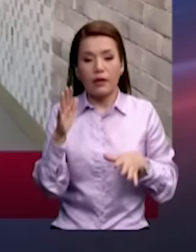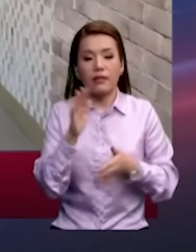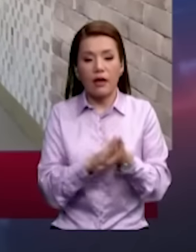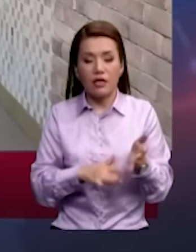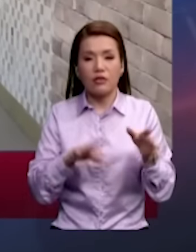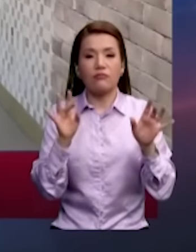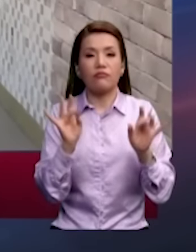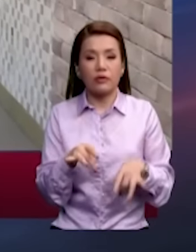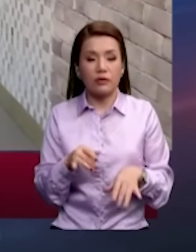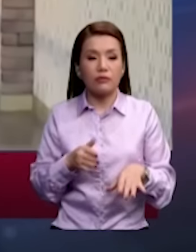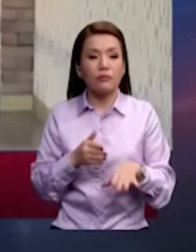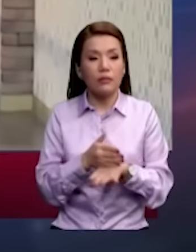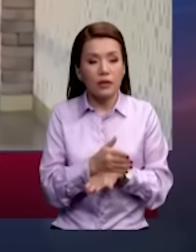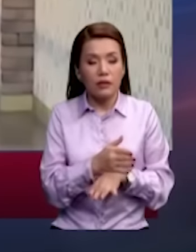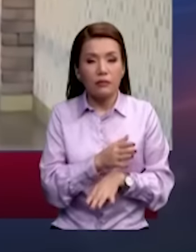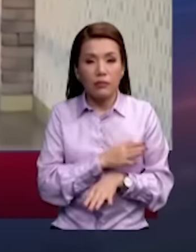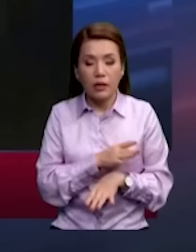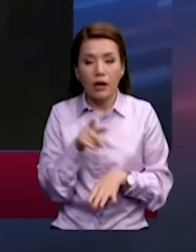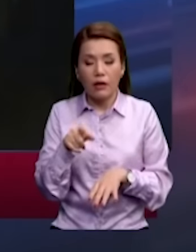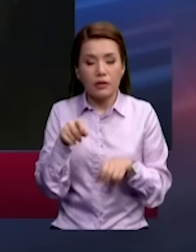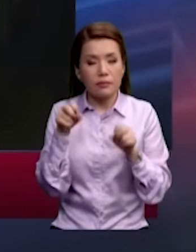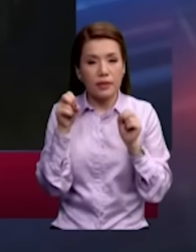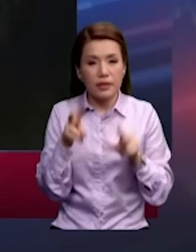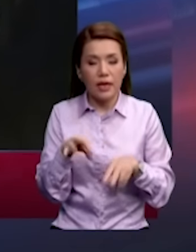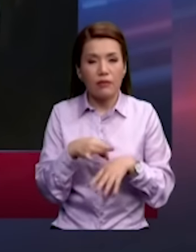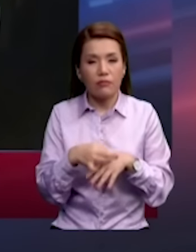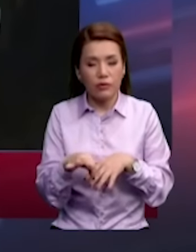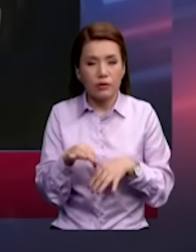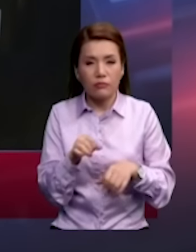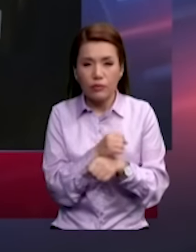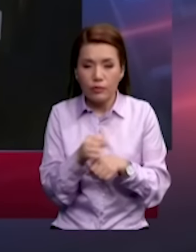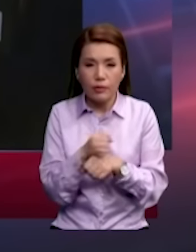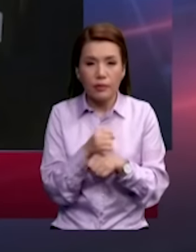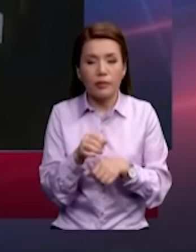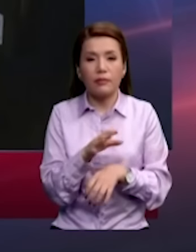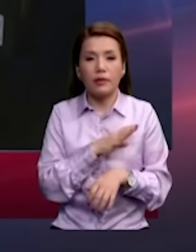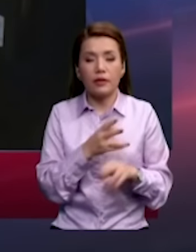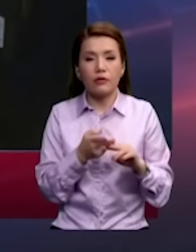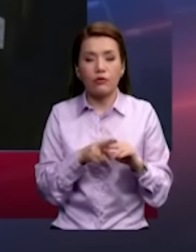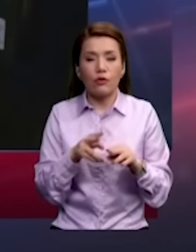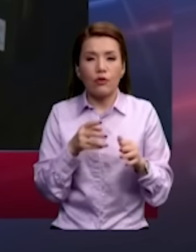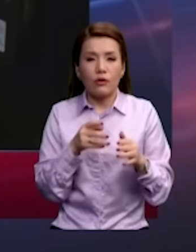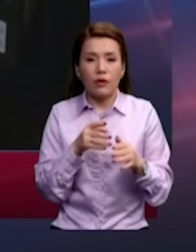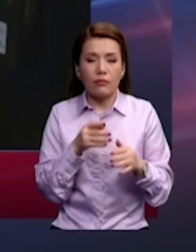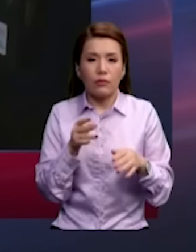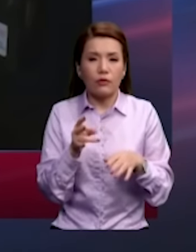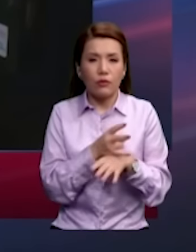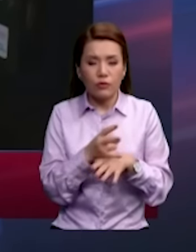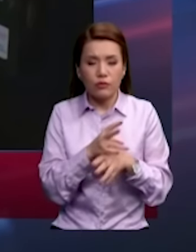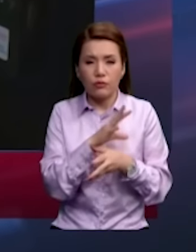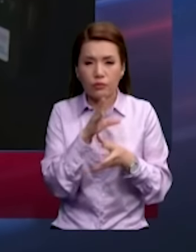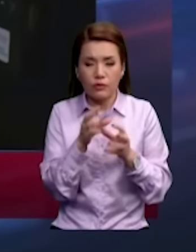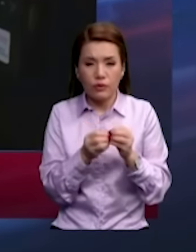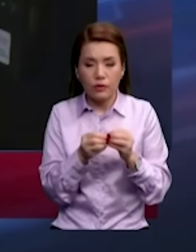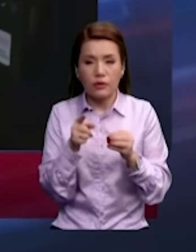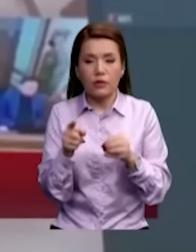«Бау». Уже там Бишимбаев начал умышленно избивать и истязать Салтанат Нукенову всю ночь. Так гласит в